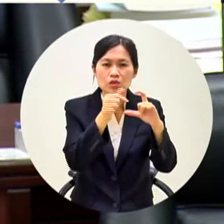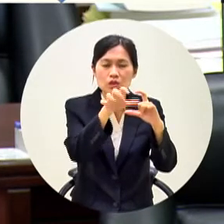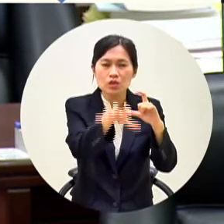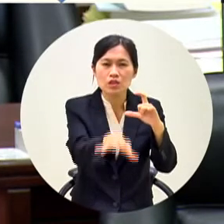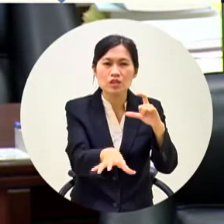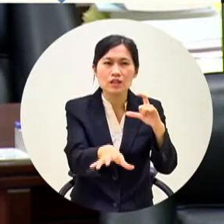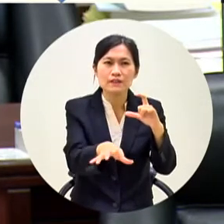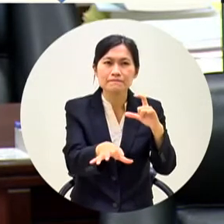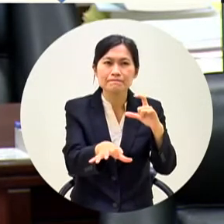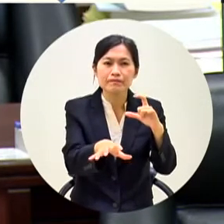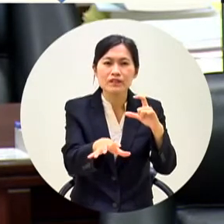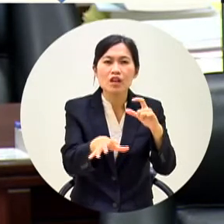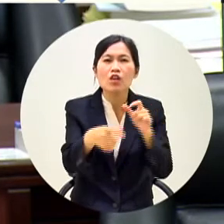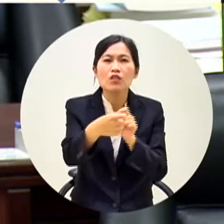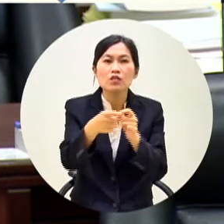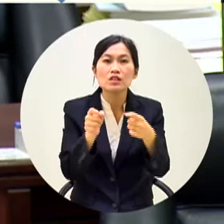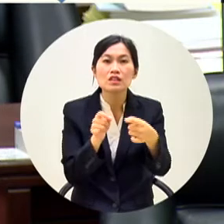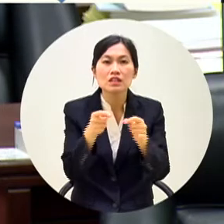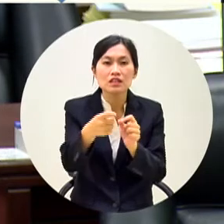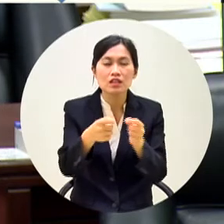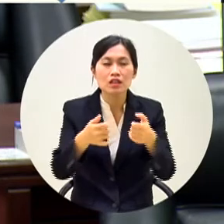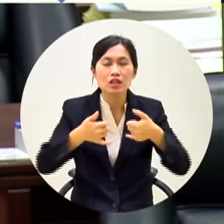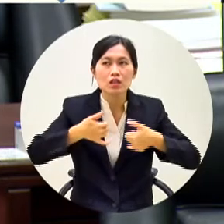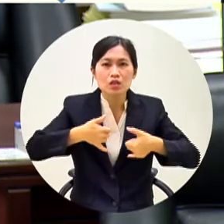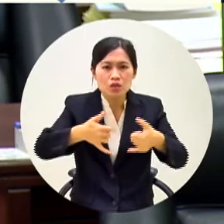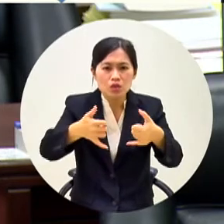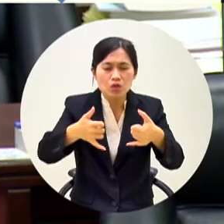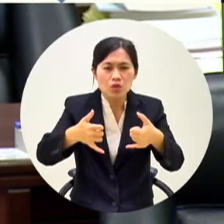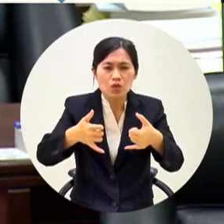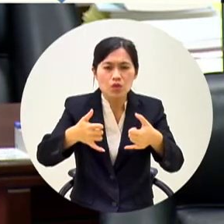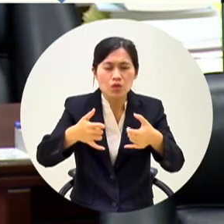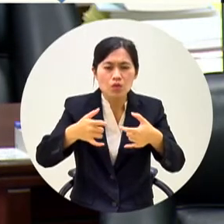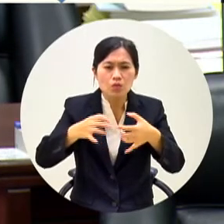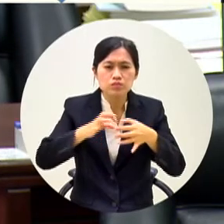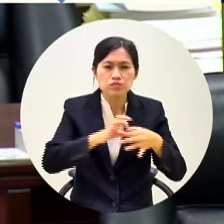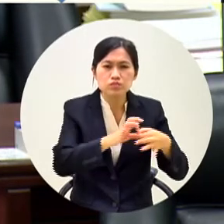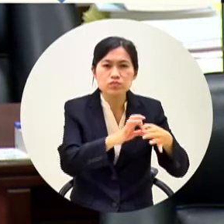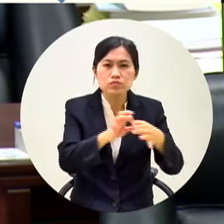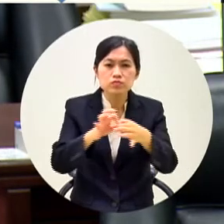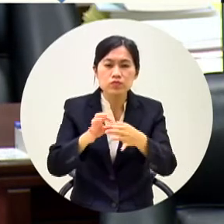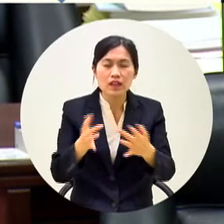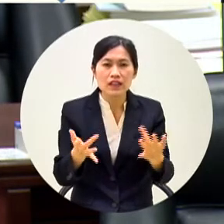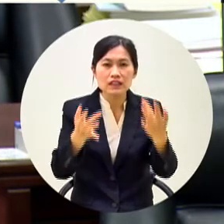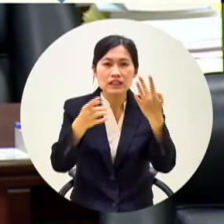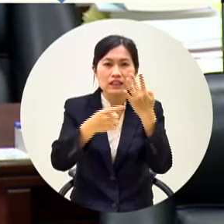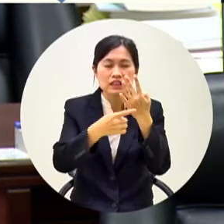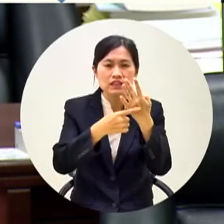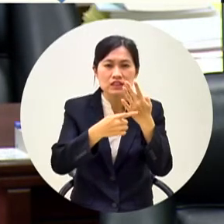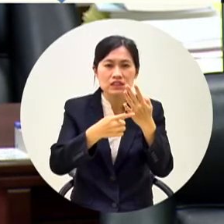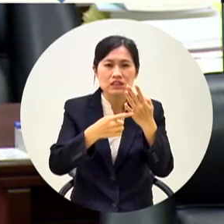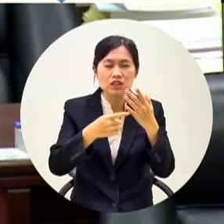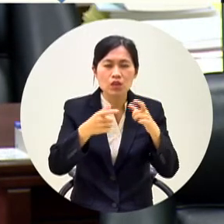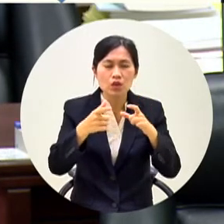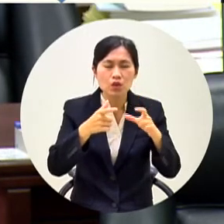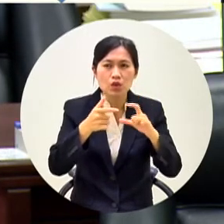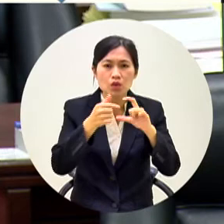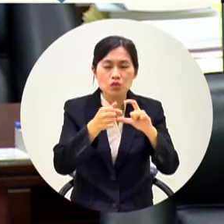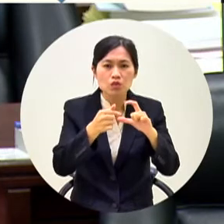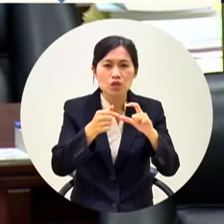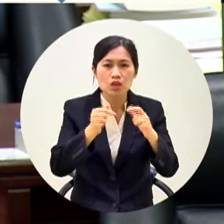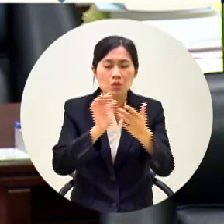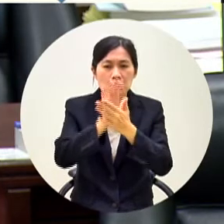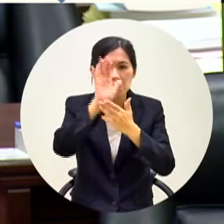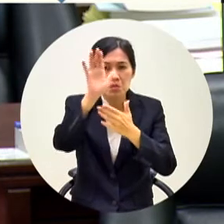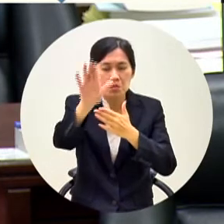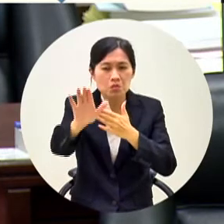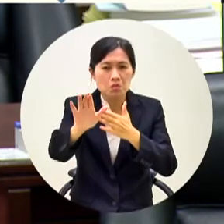个路道路吼，啊，牵连着安产业园区以后厂商啊正式进驻了啊，上下